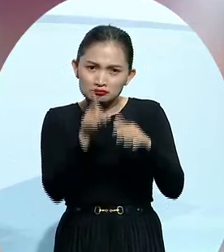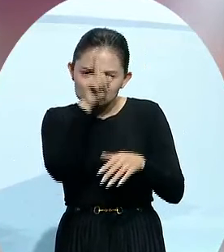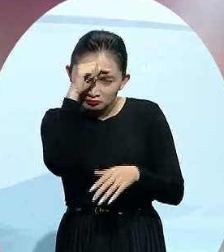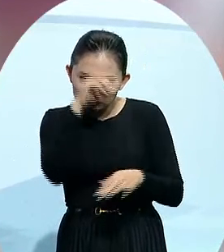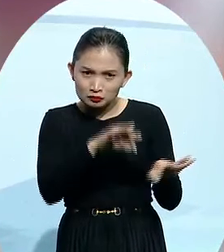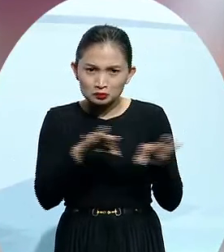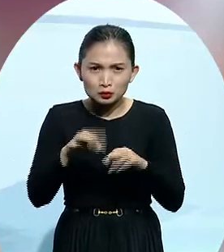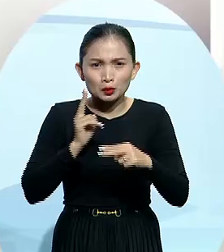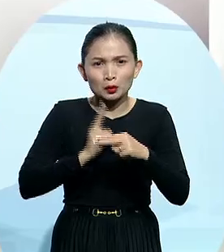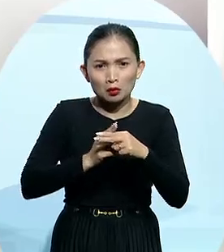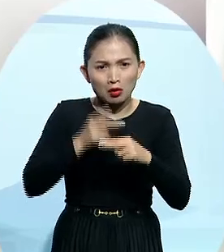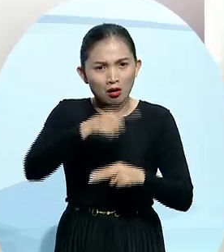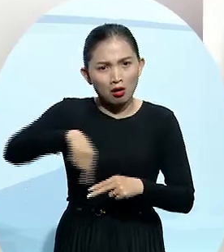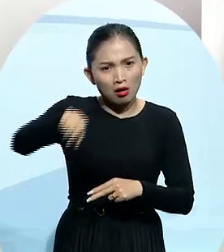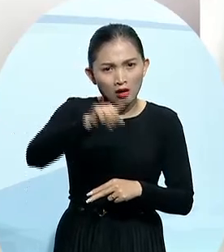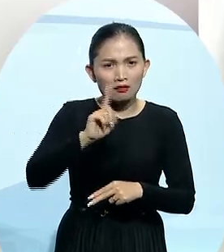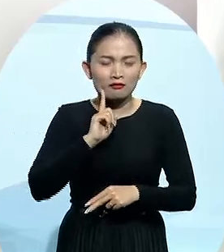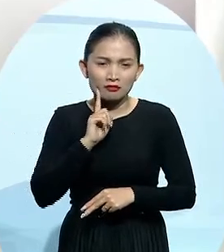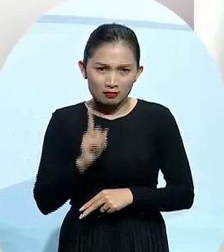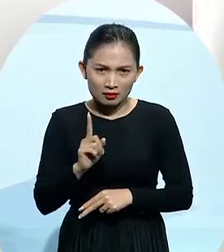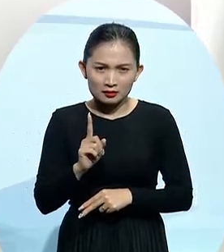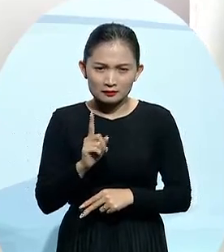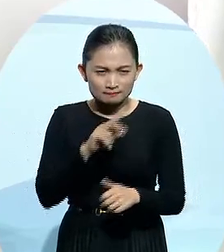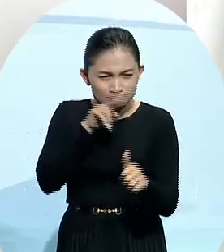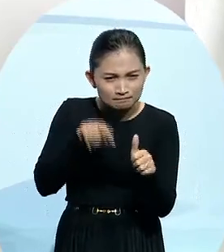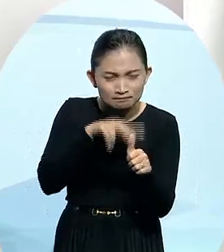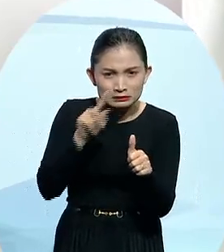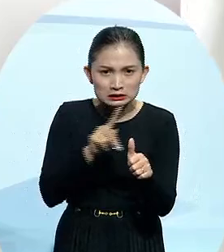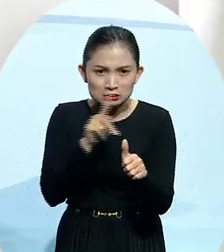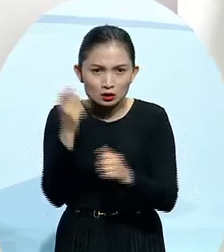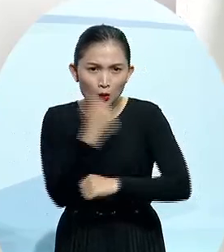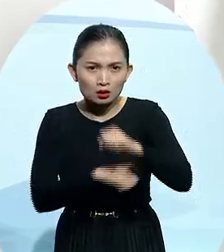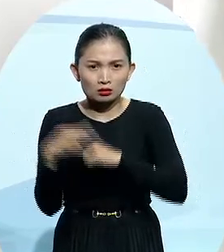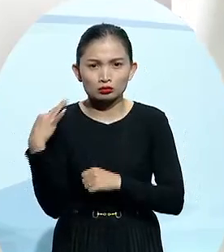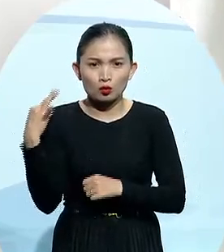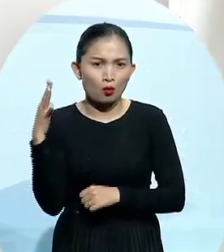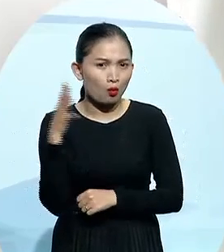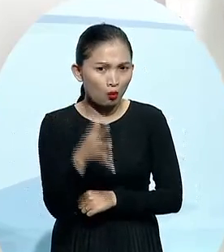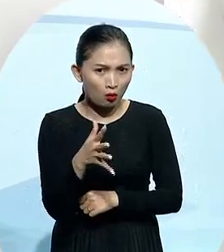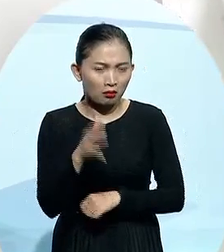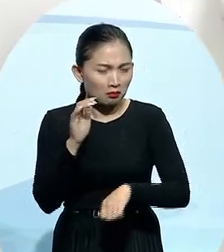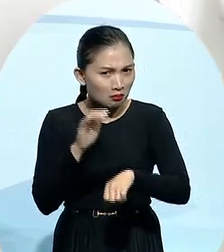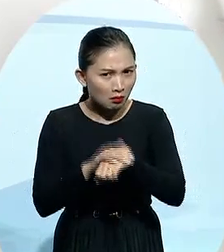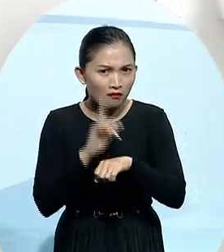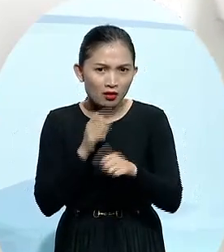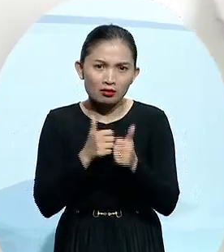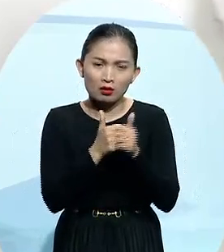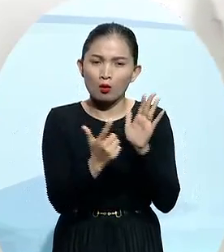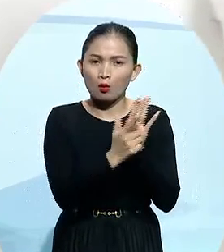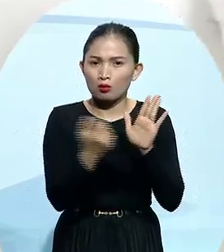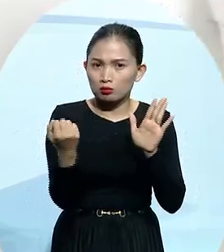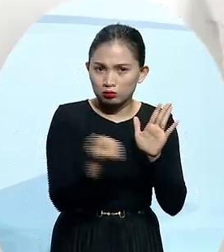các bệnh viện trên địa bàn thành phố là xóa chấn chỉnh và tăng cường giám sát các hoạt động thiện nguyện tại đơn vị đảm bảo đúng theo quy định của Pháp luật